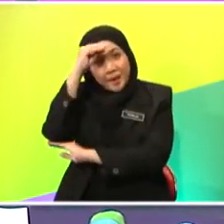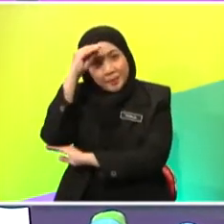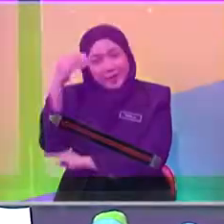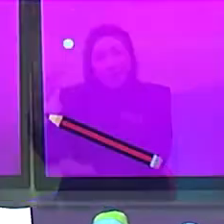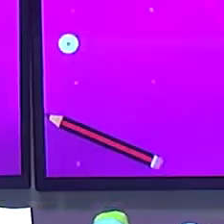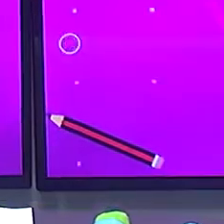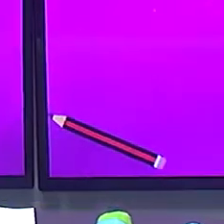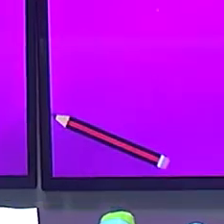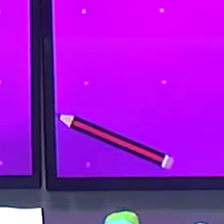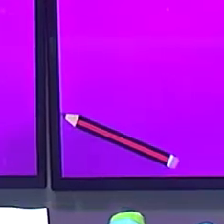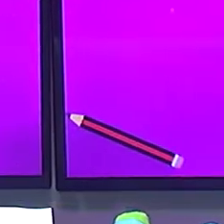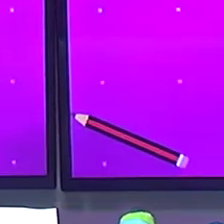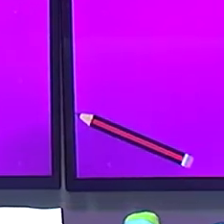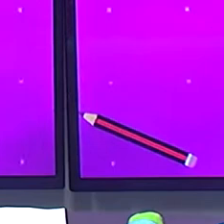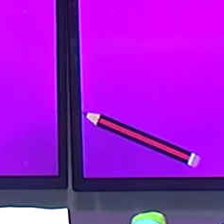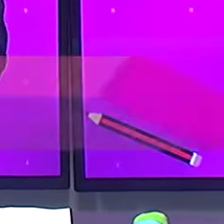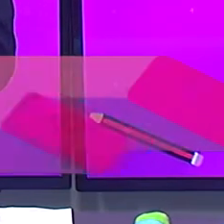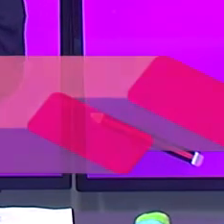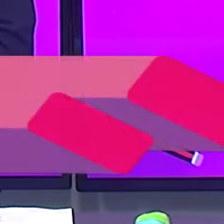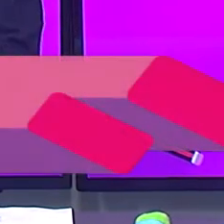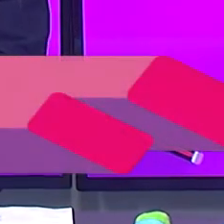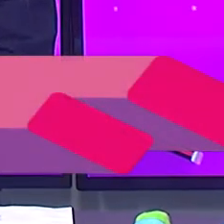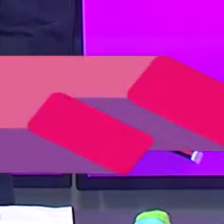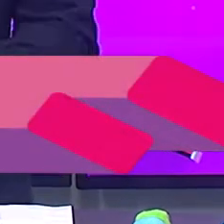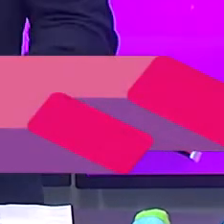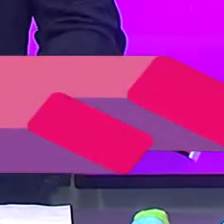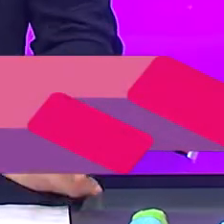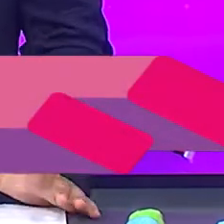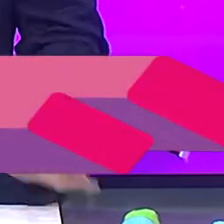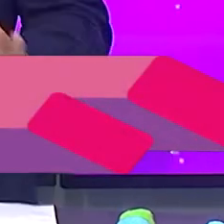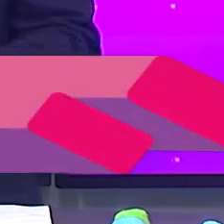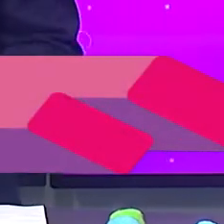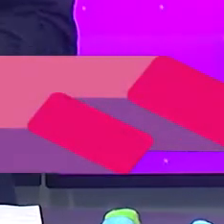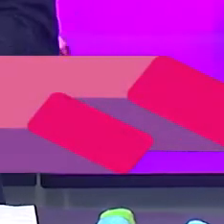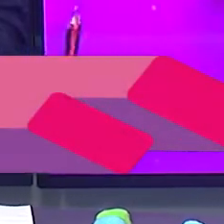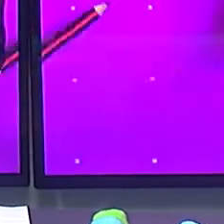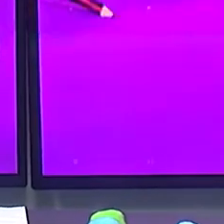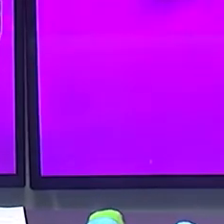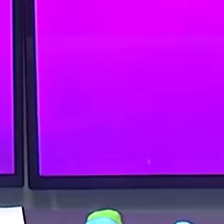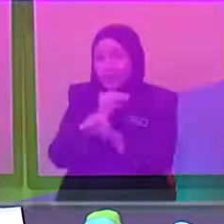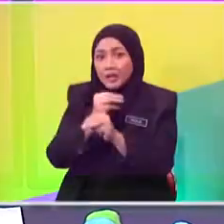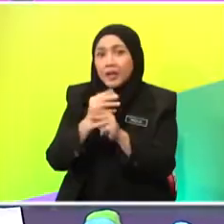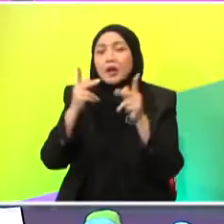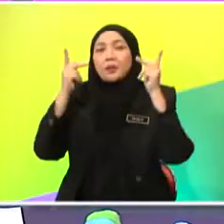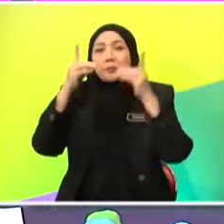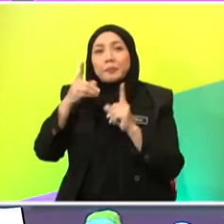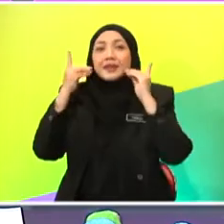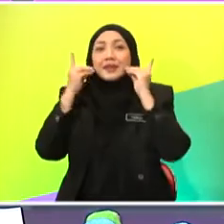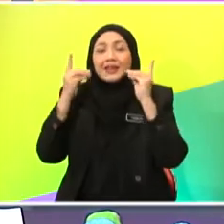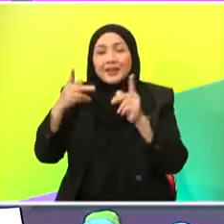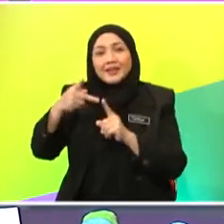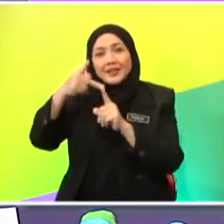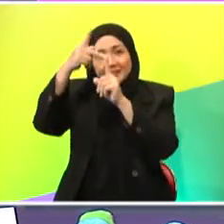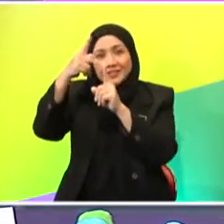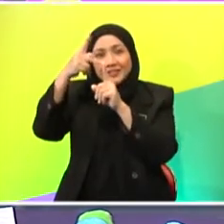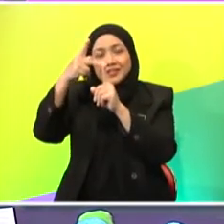Hakim kita nak belajar tentang pendidikan khas mathematics rono atau hal ini sebab kita ini bersama